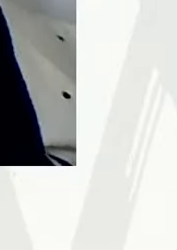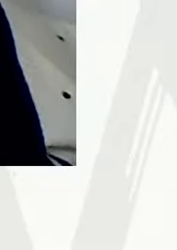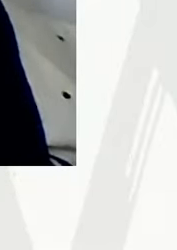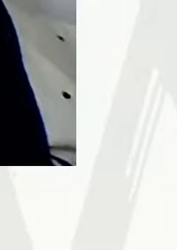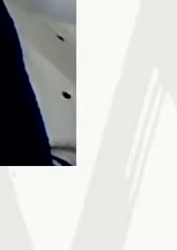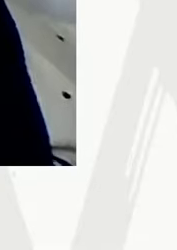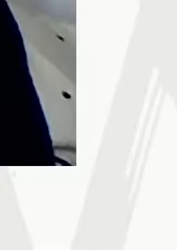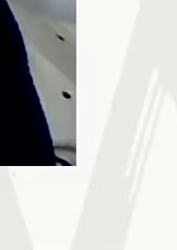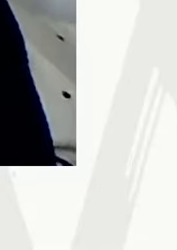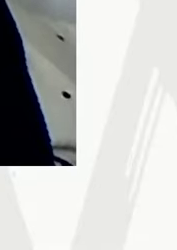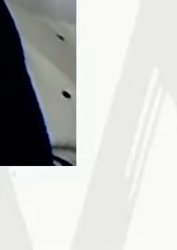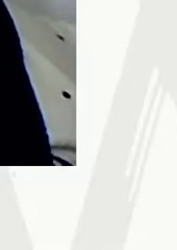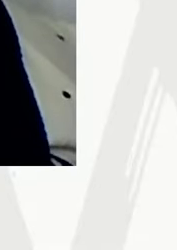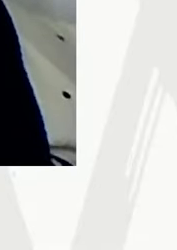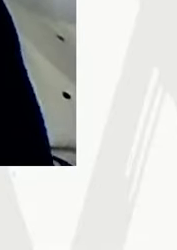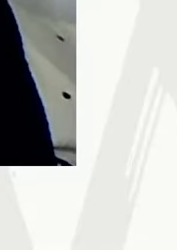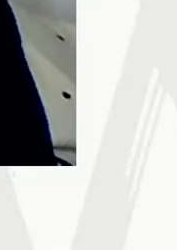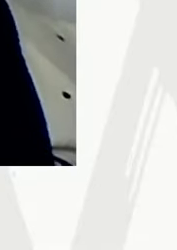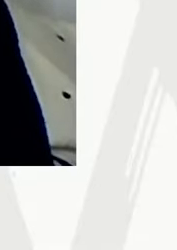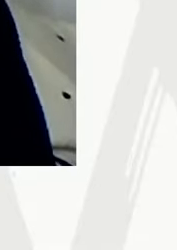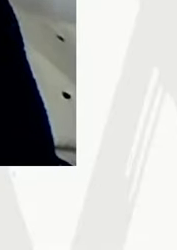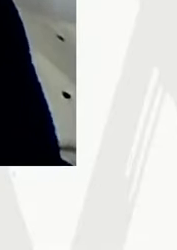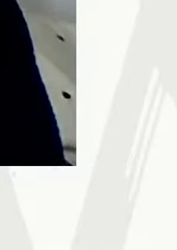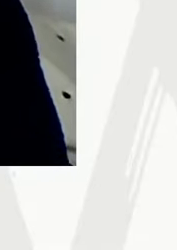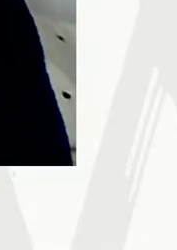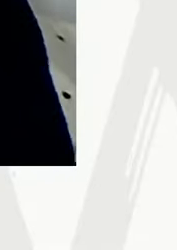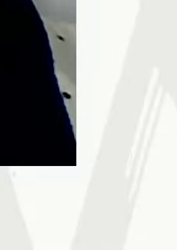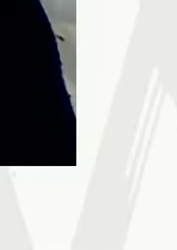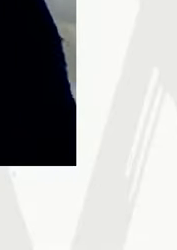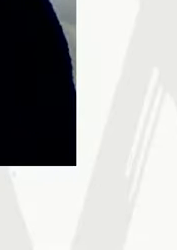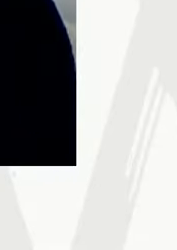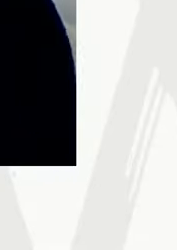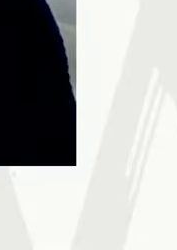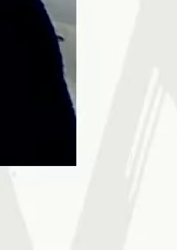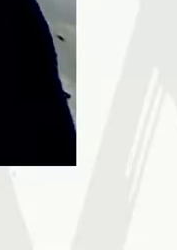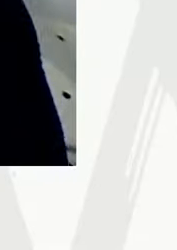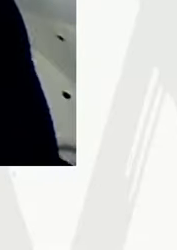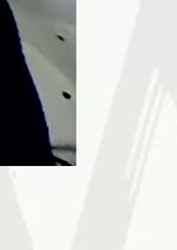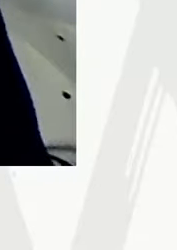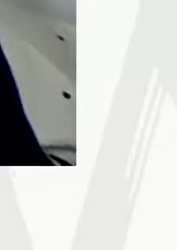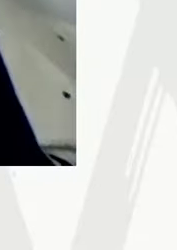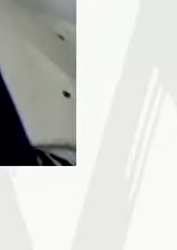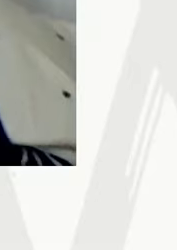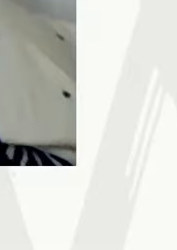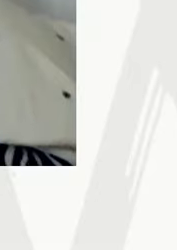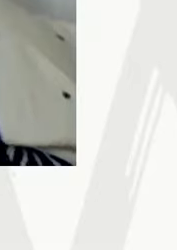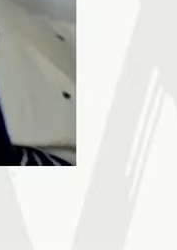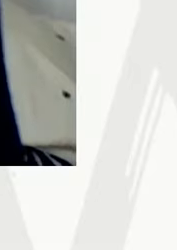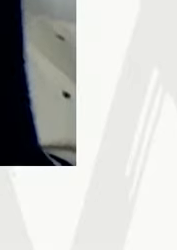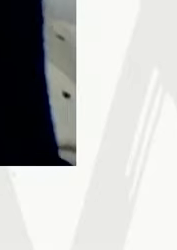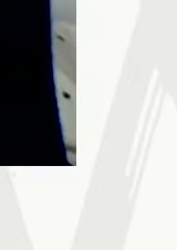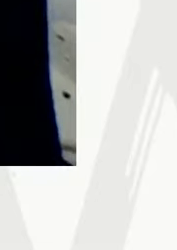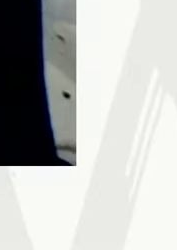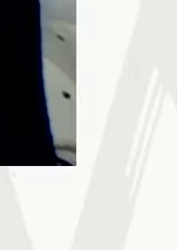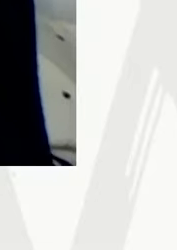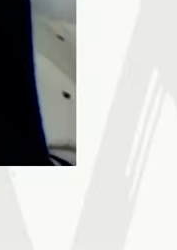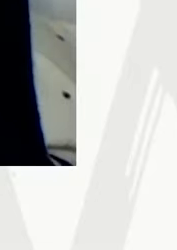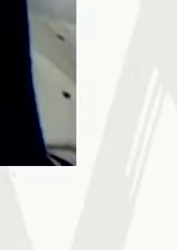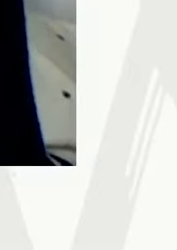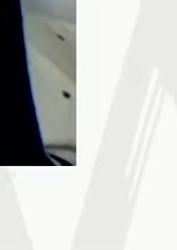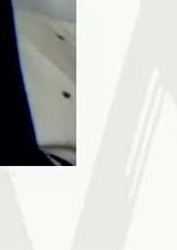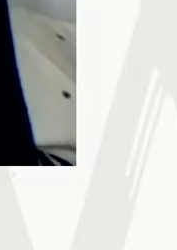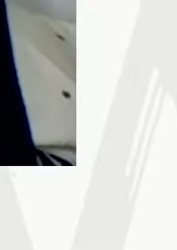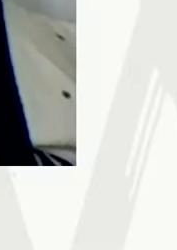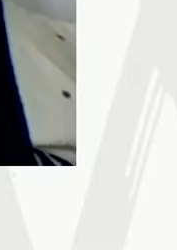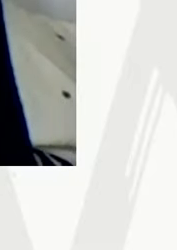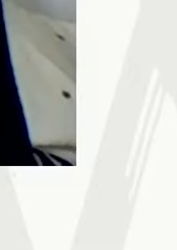moins universelle, la première, la rationalité supposant une dignité absolue, la